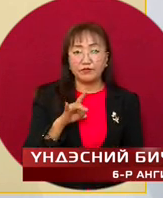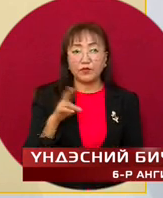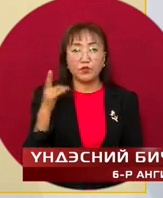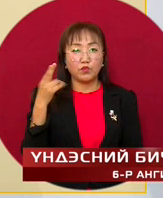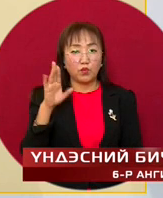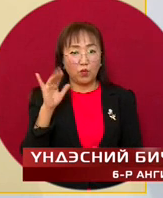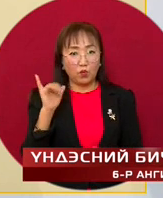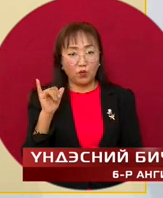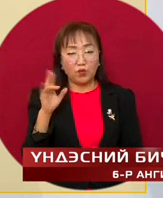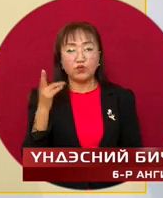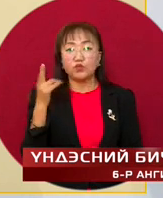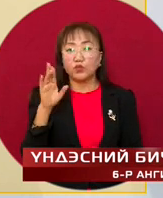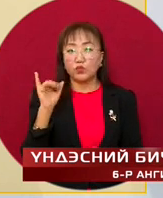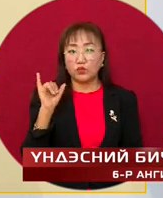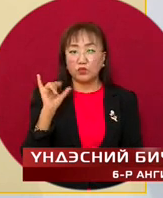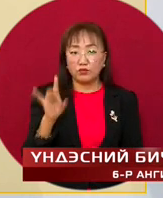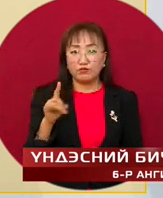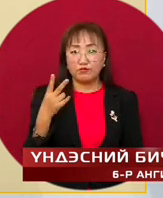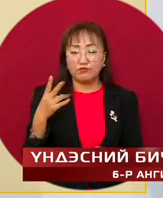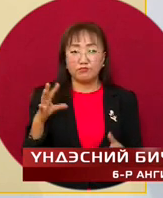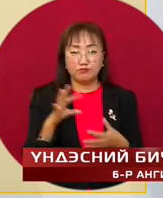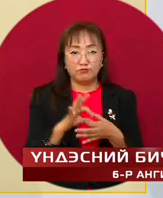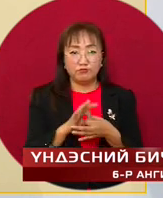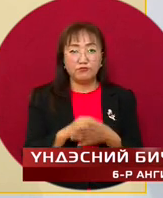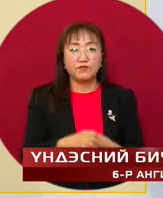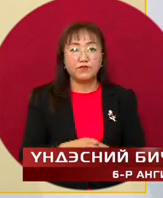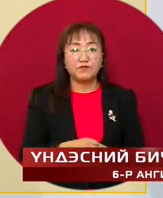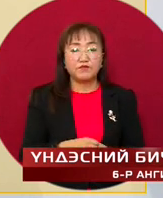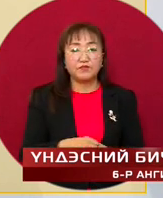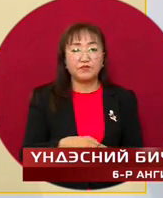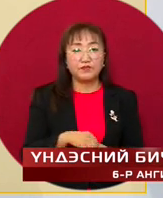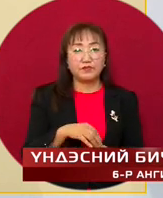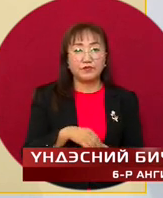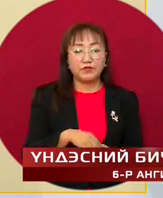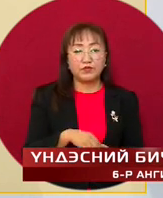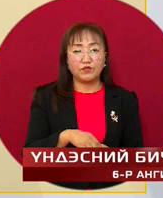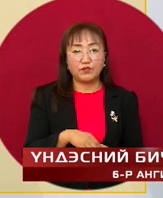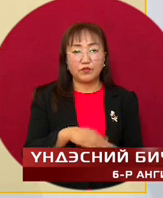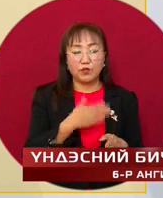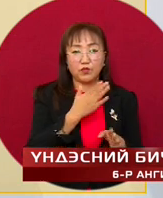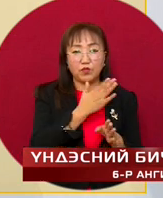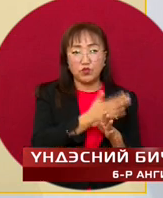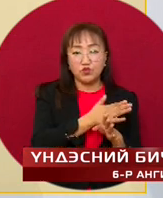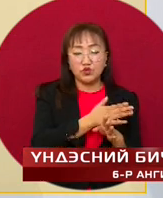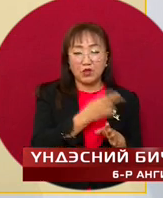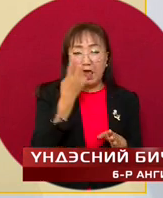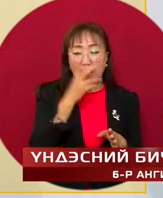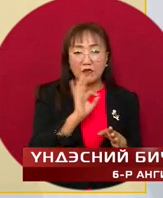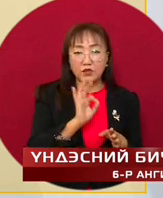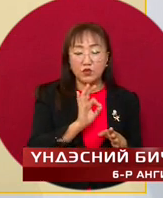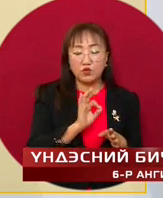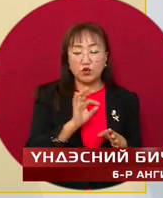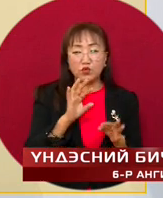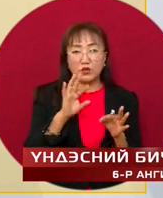нөхцөлийг бичгэн байна. За төгсгөл харгалзахгүй дагуулдаг ямар ямар тий ялгалын нөхцөл вэ гэдгийг бас хүүхдүүд та бүхэн сайн мэдж авсан